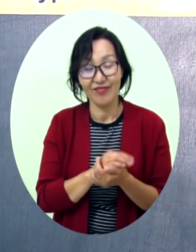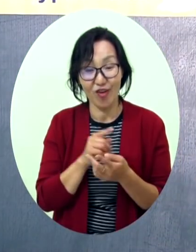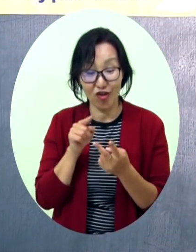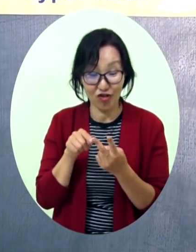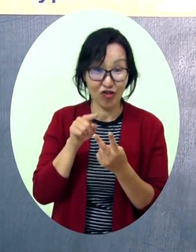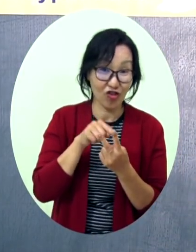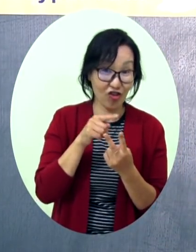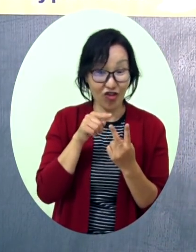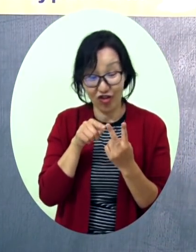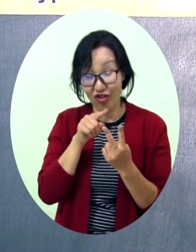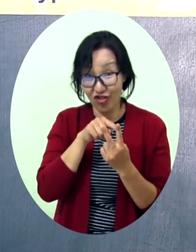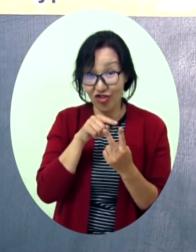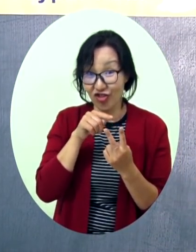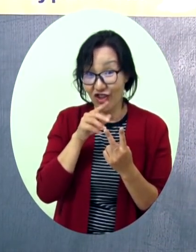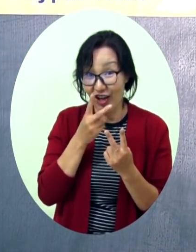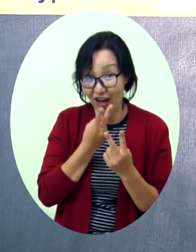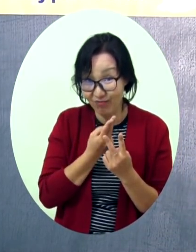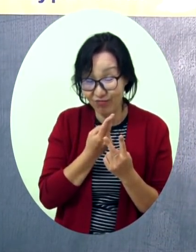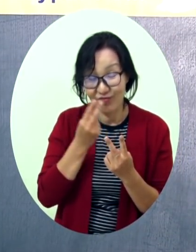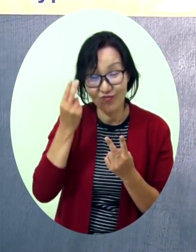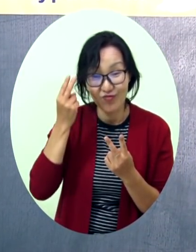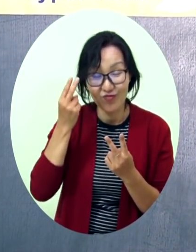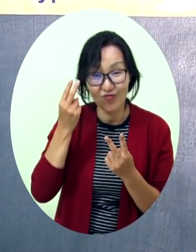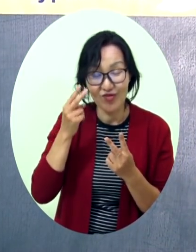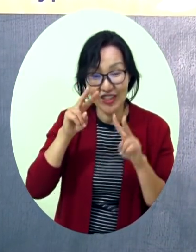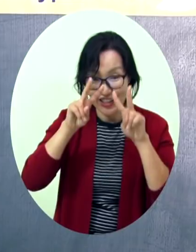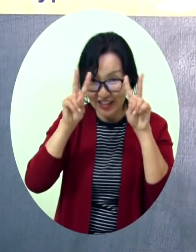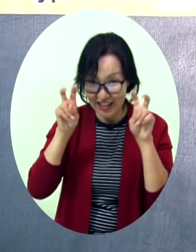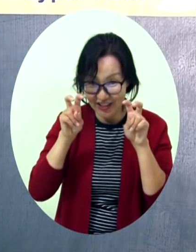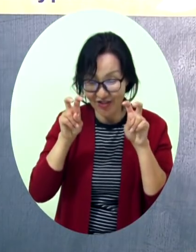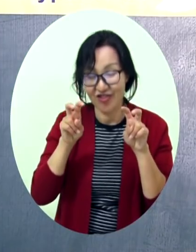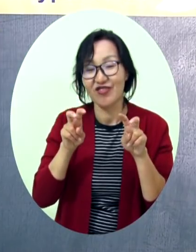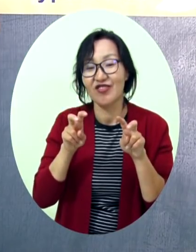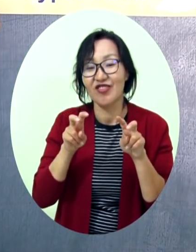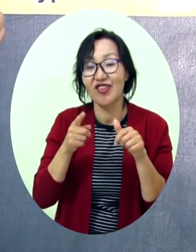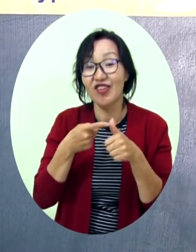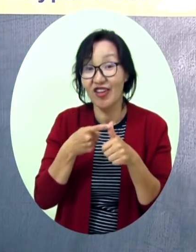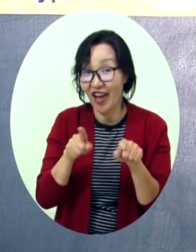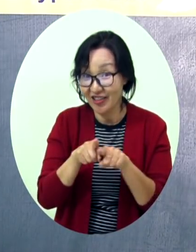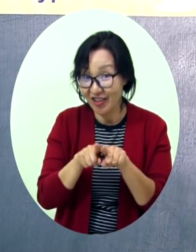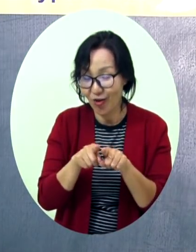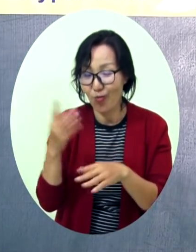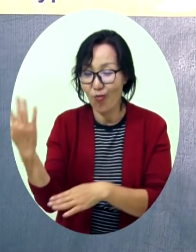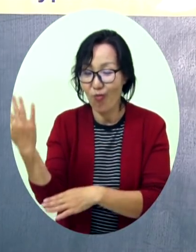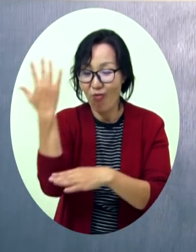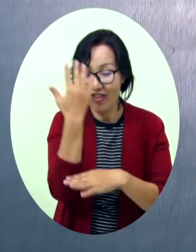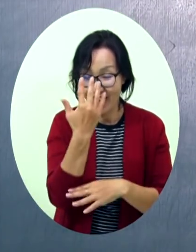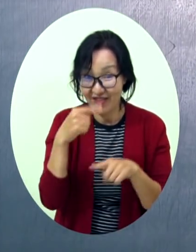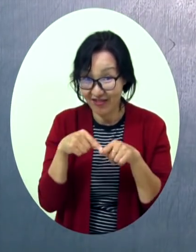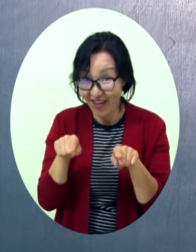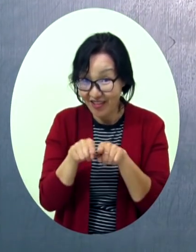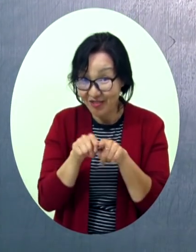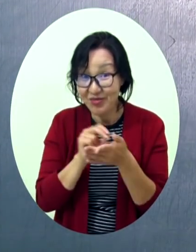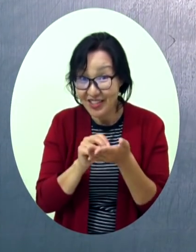За хоёулан энэ хоёр сурагчийн маань сэдвийн хувьд хоёулаа ижилхэн мод тарьсна гэсэн сэдвийн